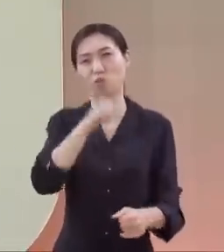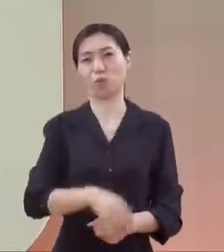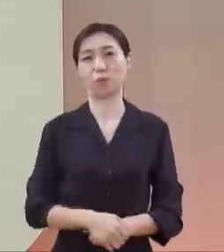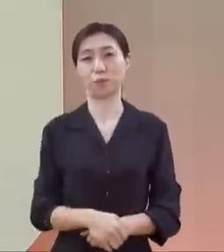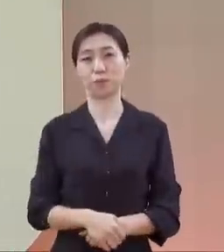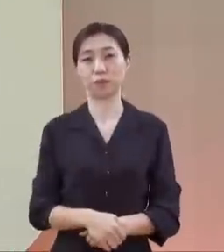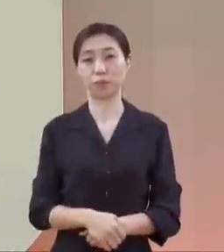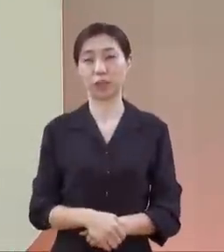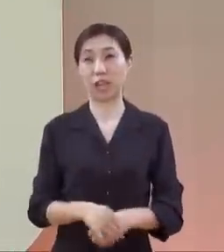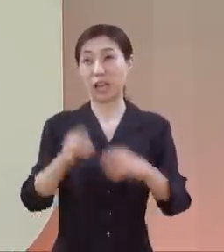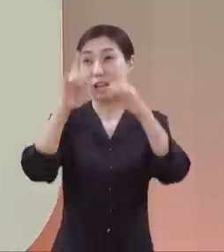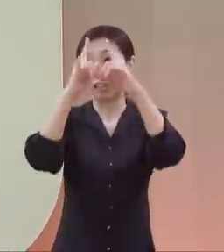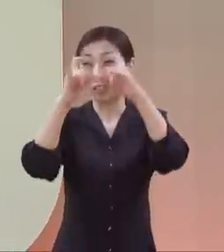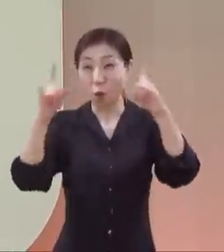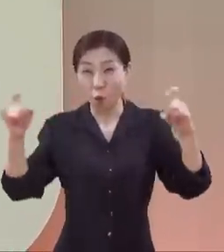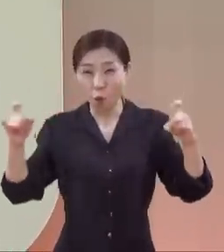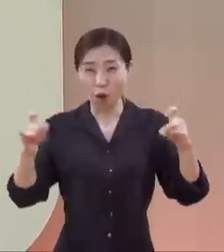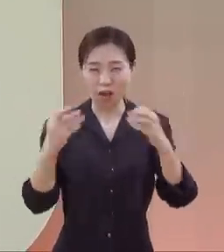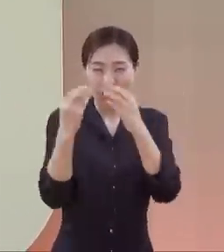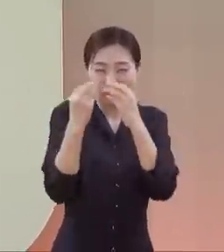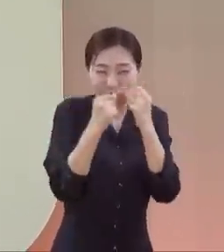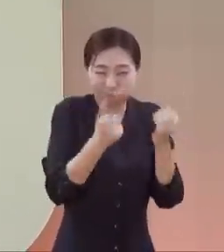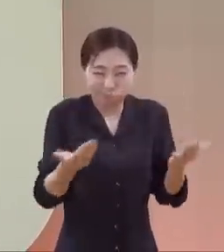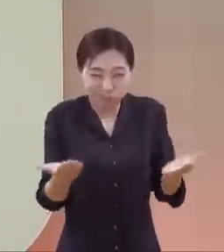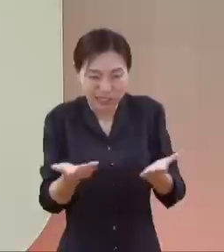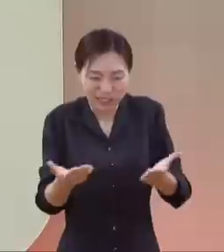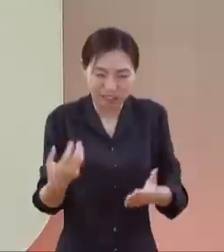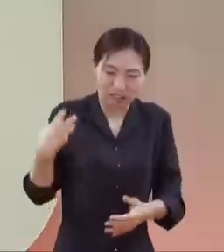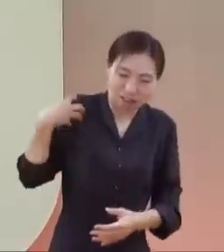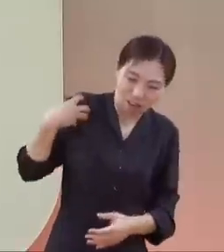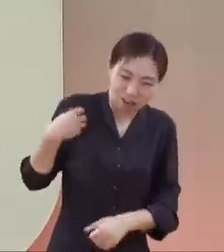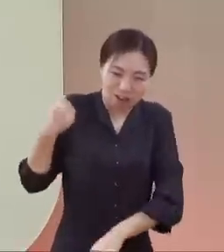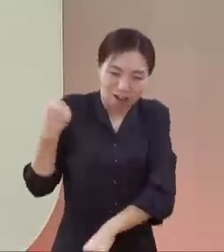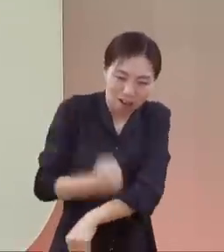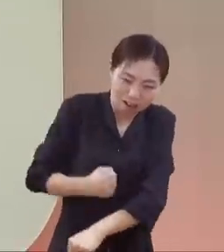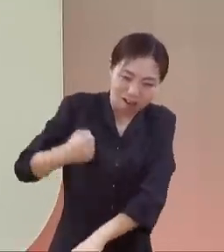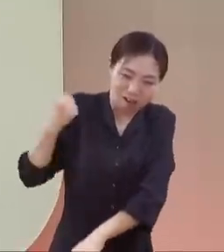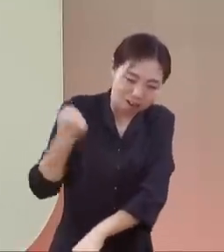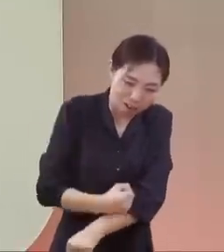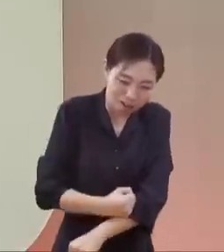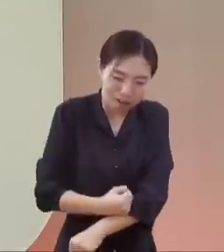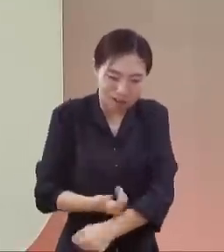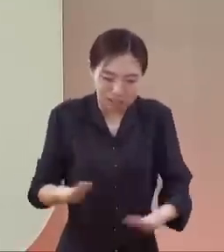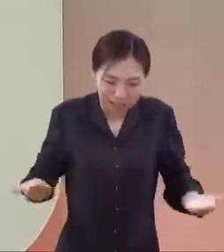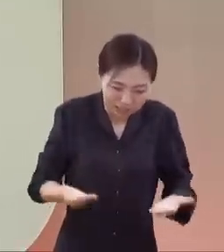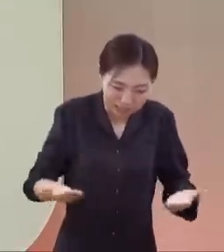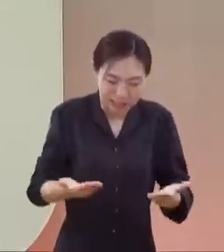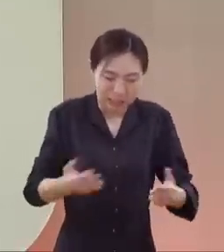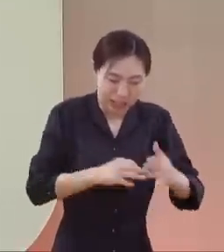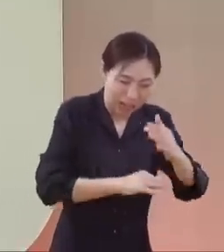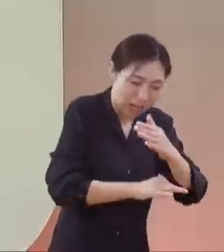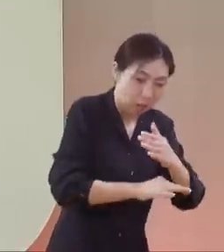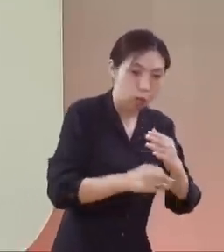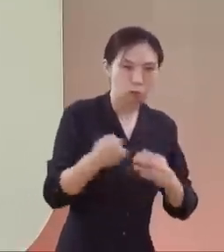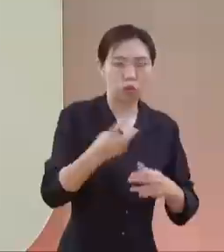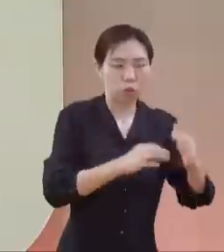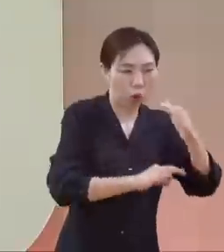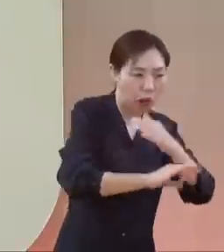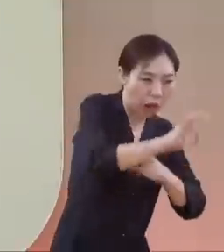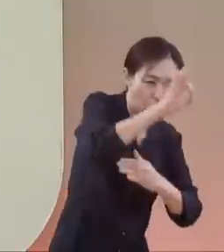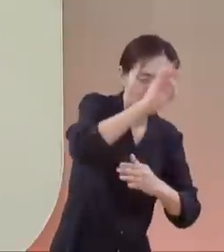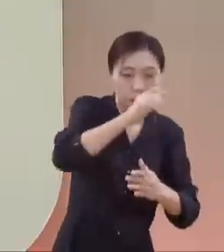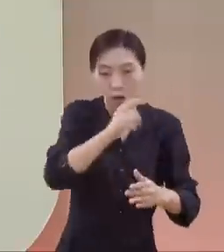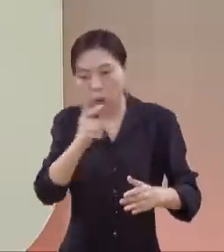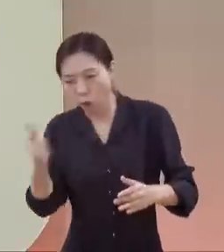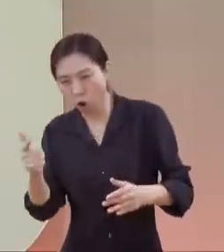절에서 온갖 잡일에 허드레일에 힘든 일을 해가면서 아침 저녁으로 저를 많이 하다 보니까